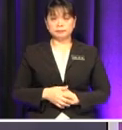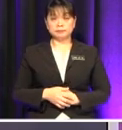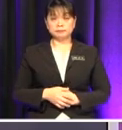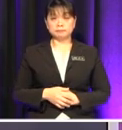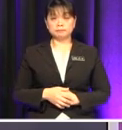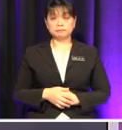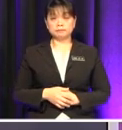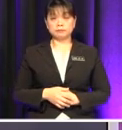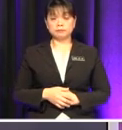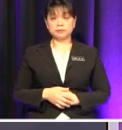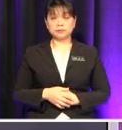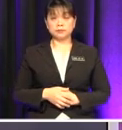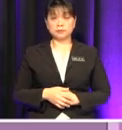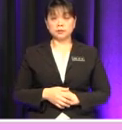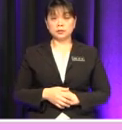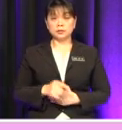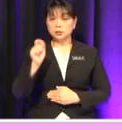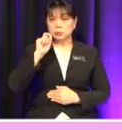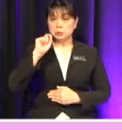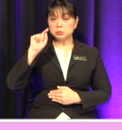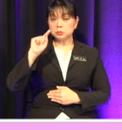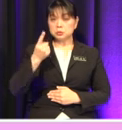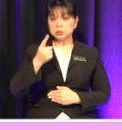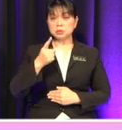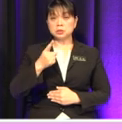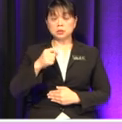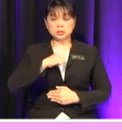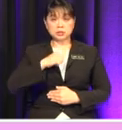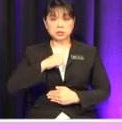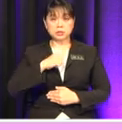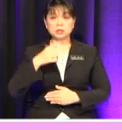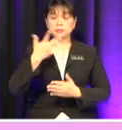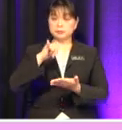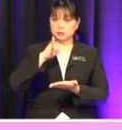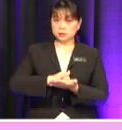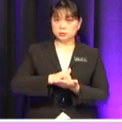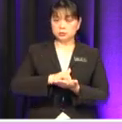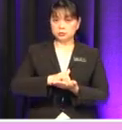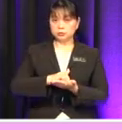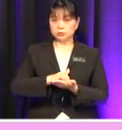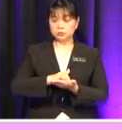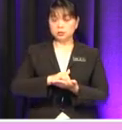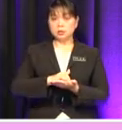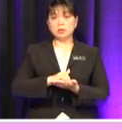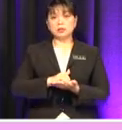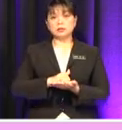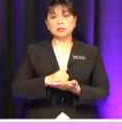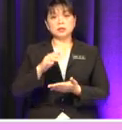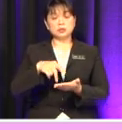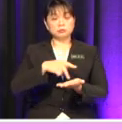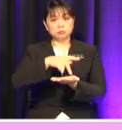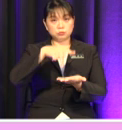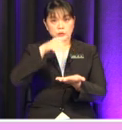situ saja Kemudian ini tadi fakta dia pusat Gravity kemudian